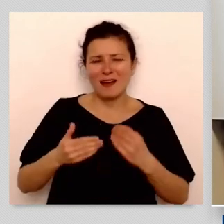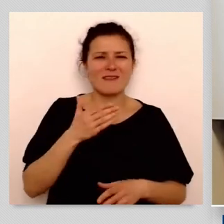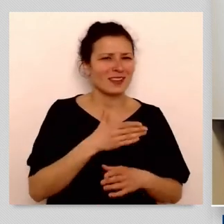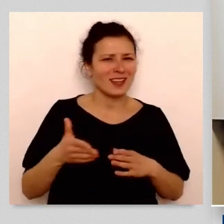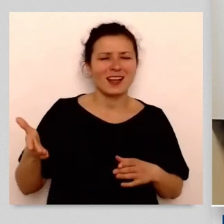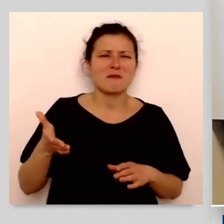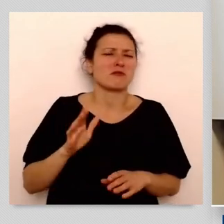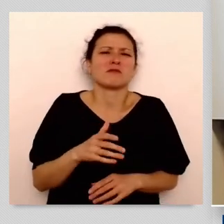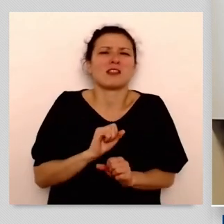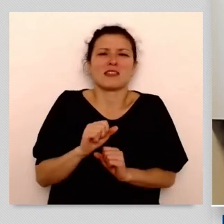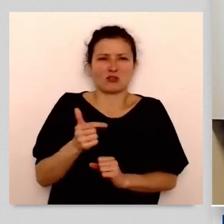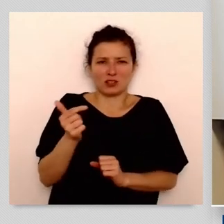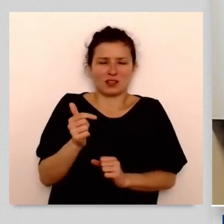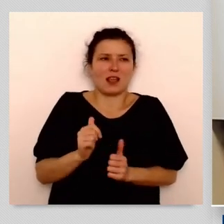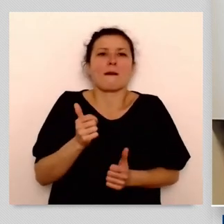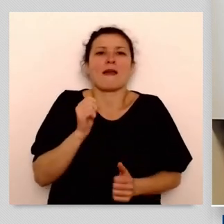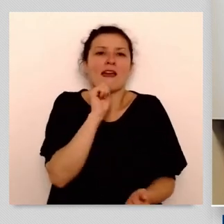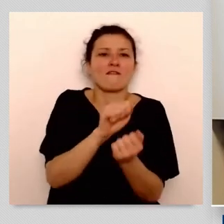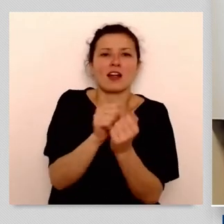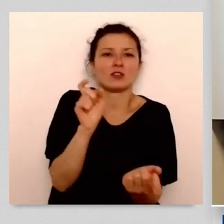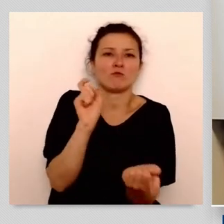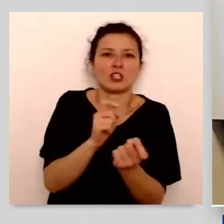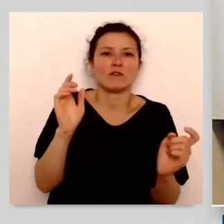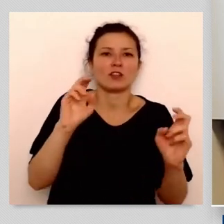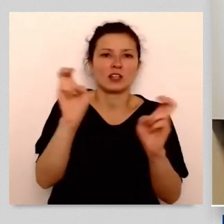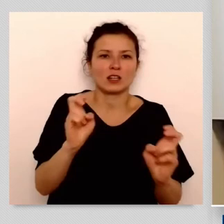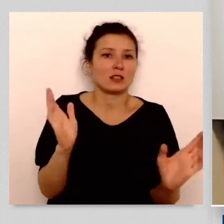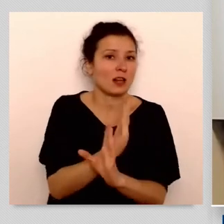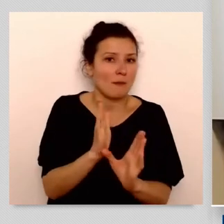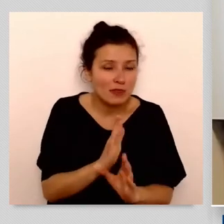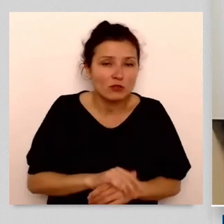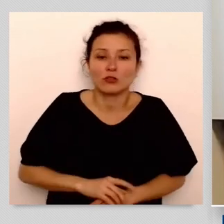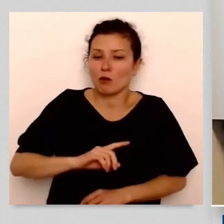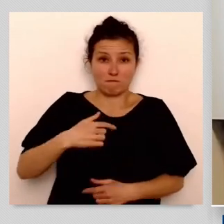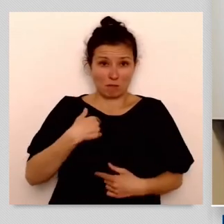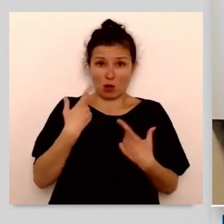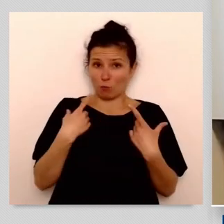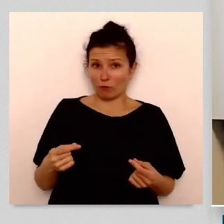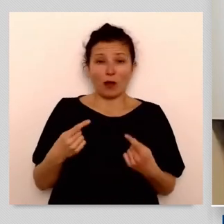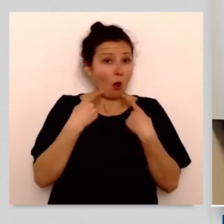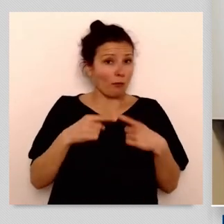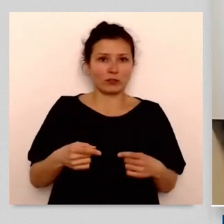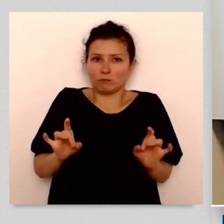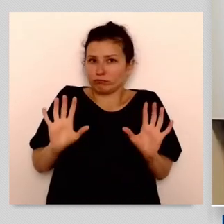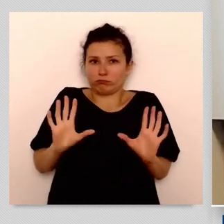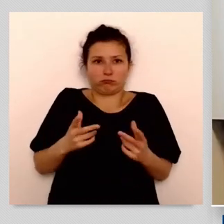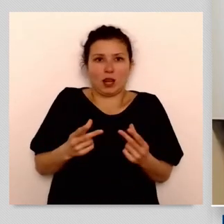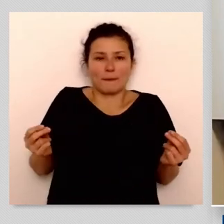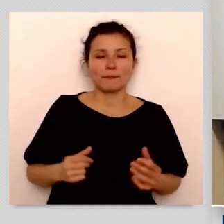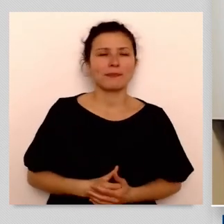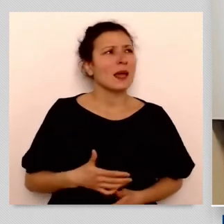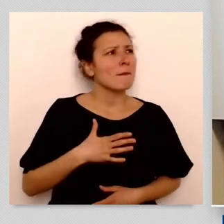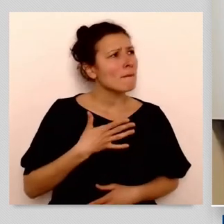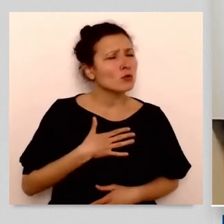naszym interesie jest walka z kryzysem klimatycznym, nie my ponosimy odpowiedzialność. I mam wrażenie, że